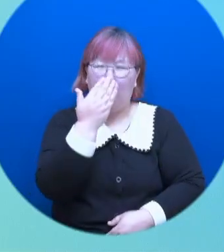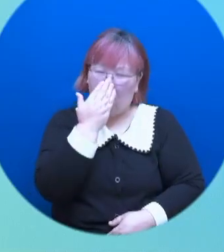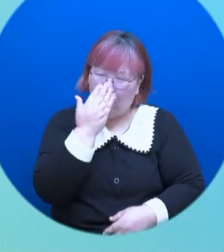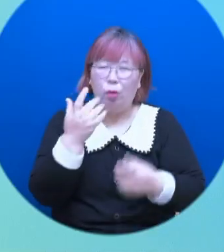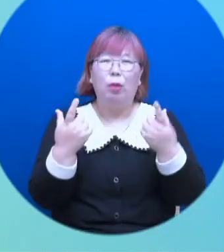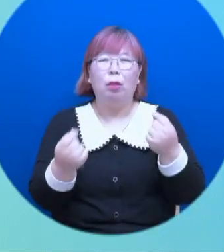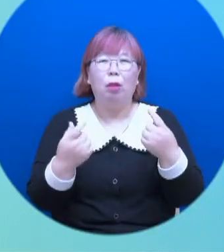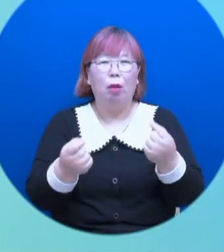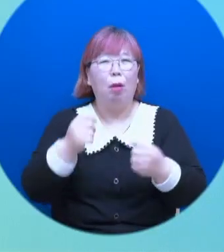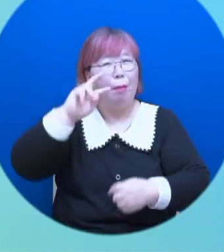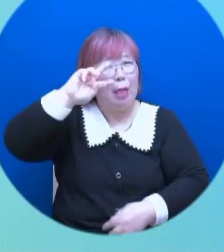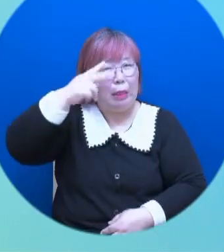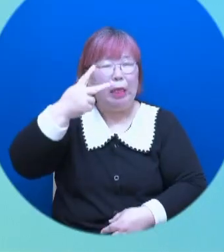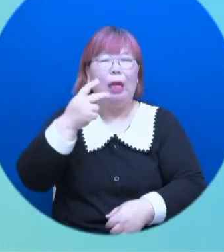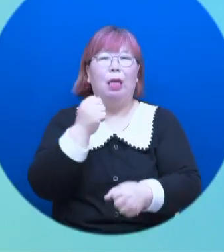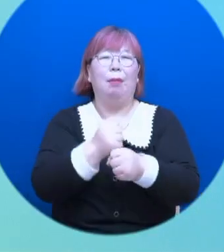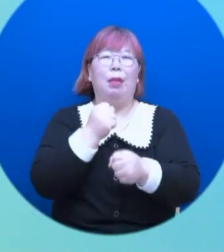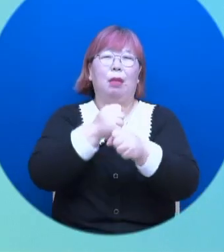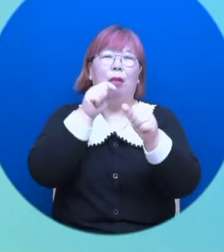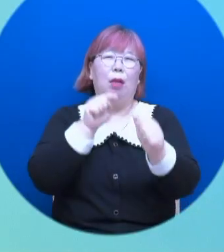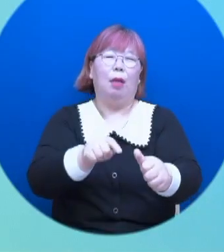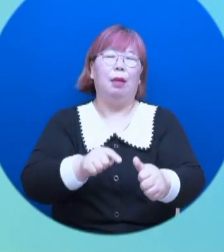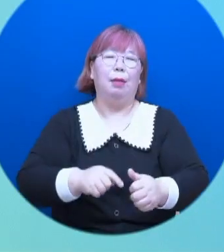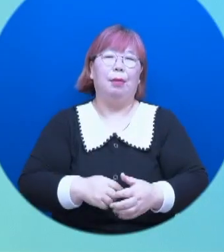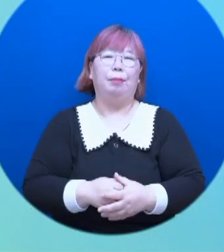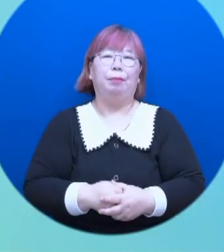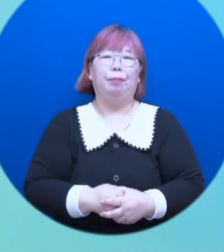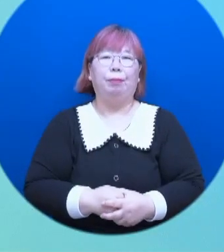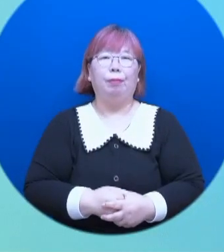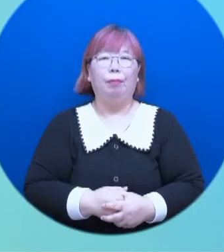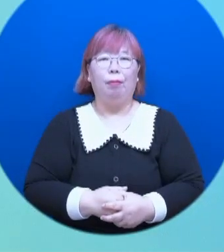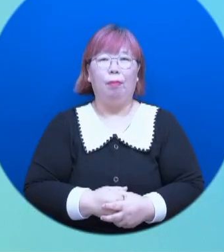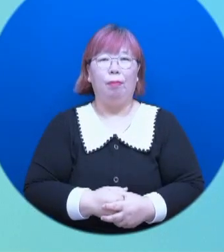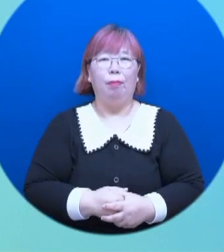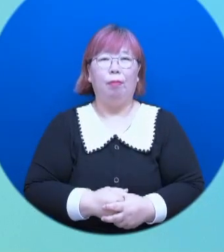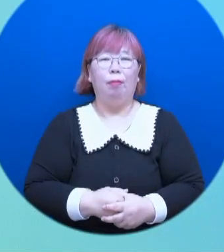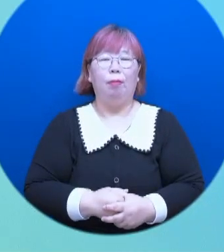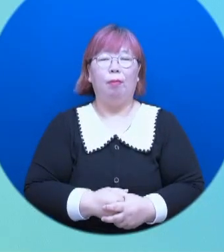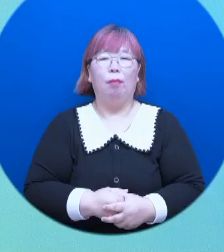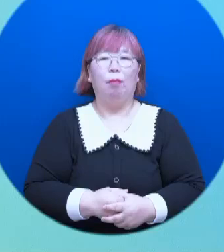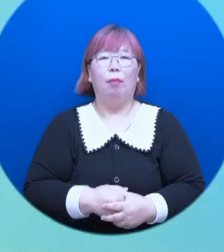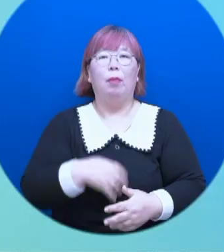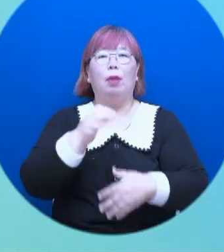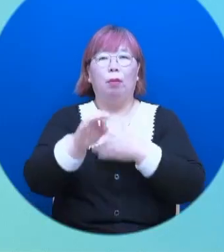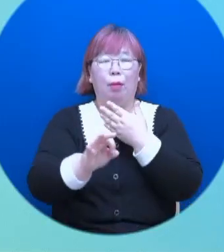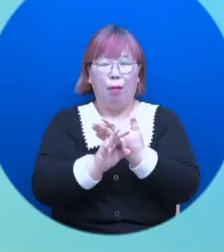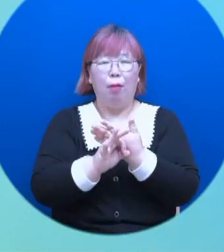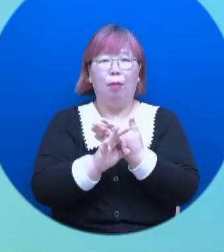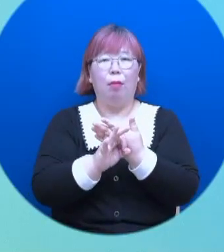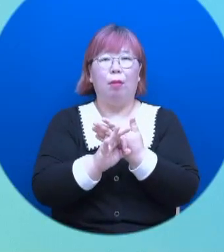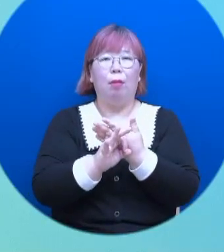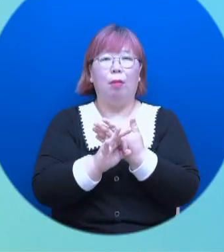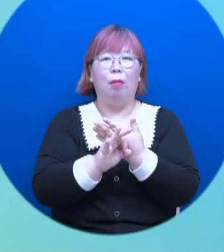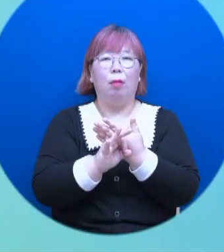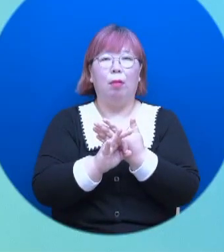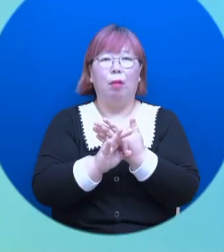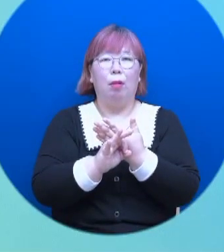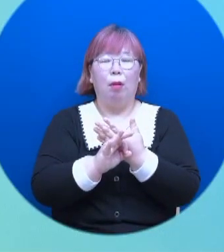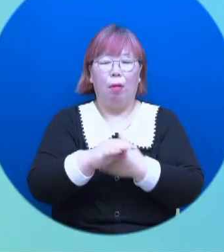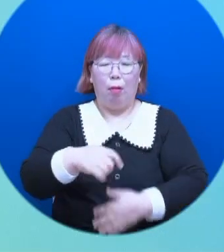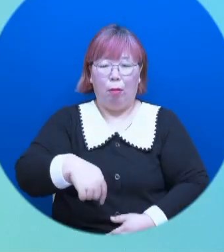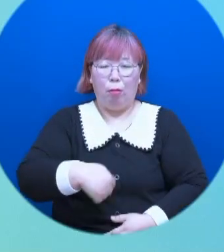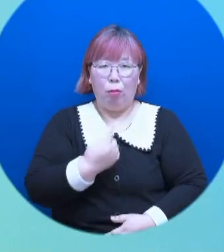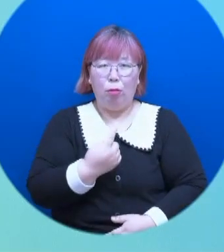것처럼 착각하게 하라. 그 말입니다. 그렇다면 스스로